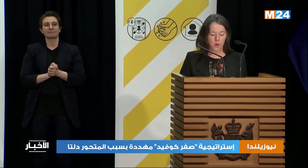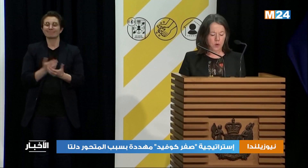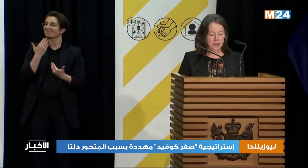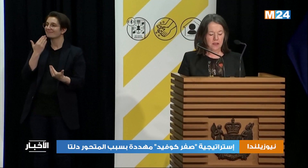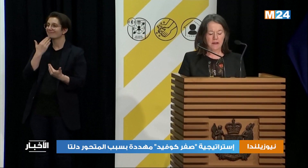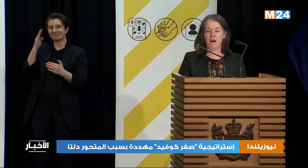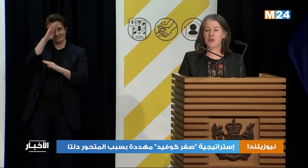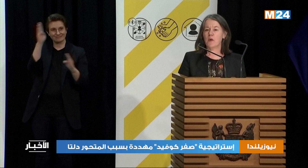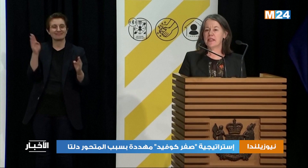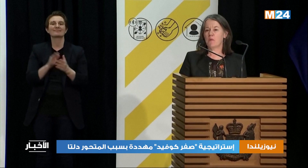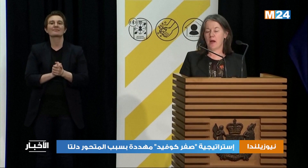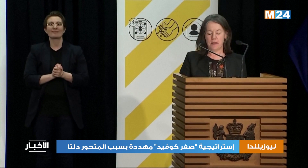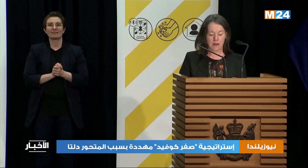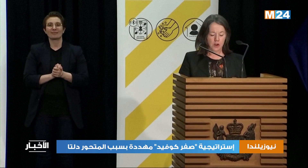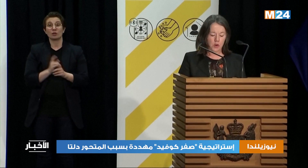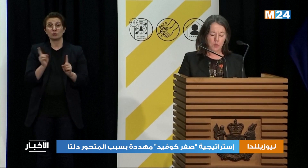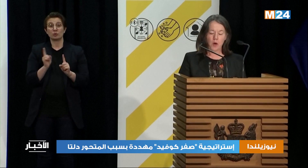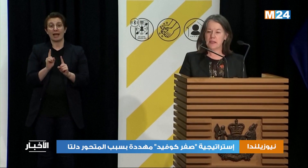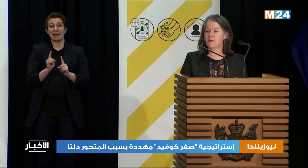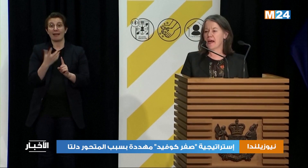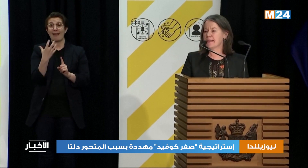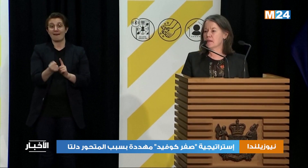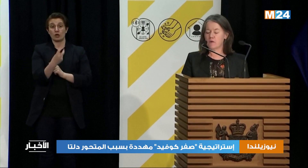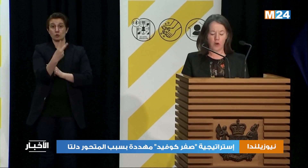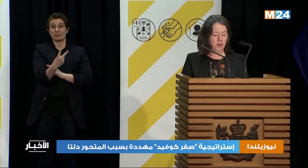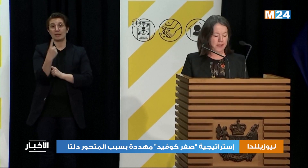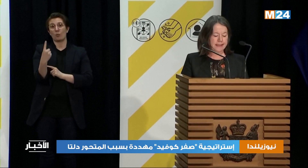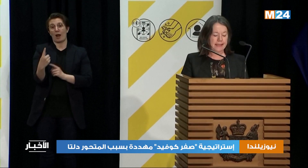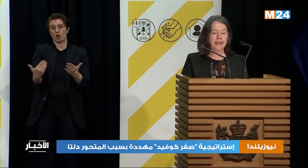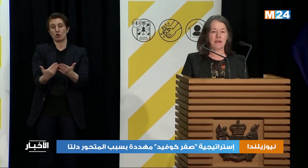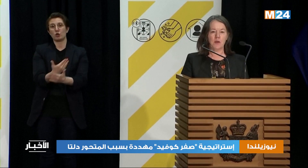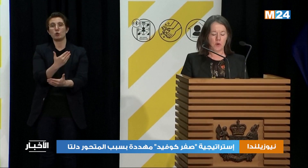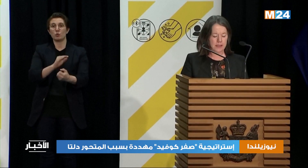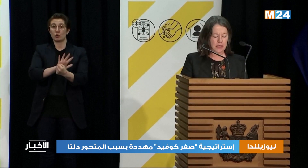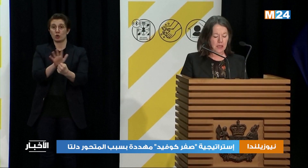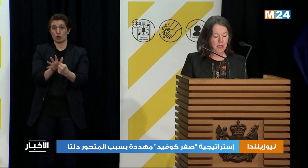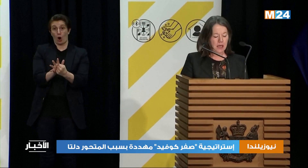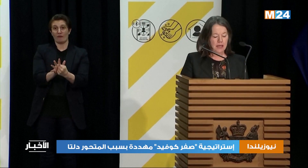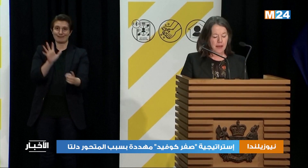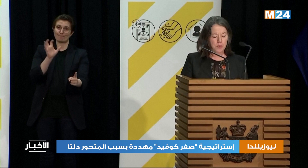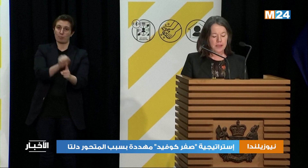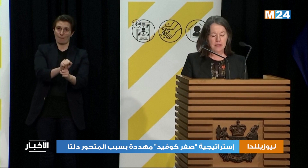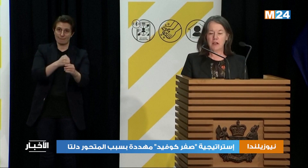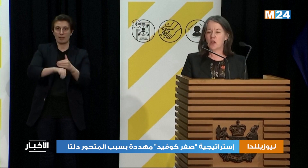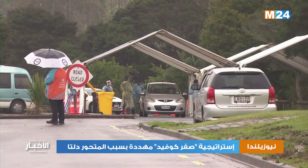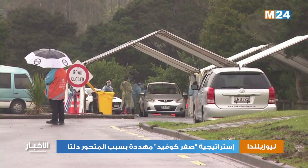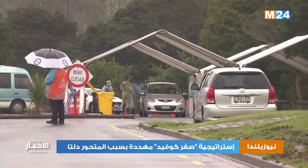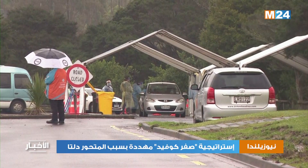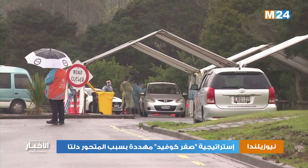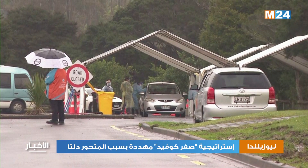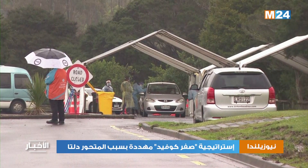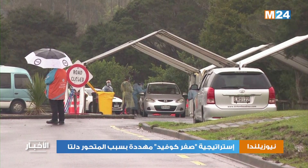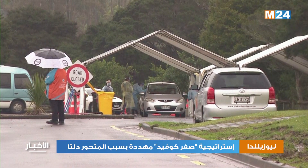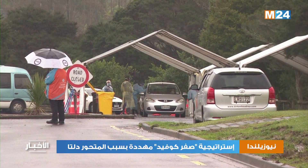وقالت الجهة المسؤولة عن مكافحة كوفيد-19 إن ديلتا لا تشبه أي متحور شهدناه منذ بداية الوباء